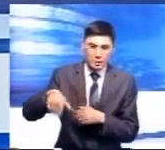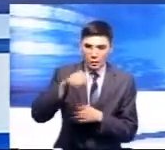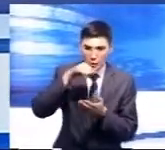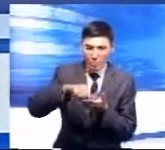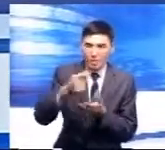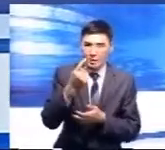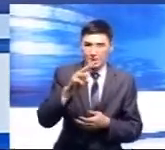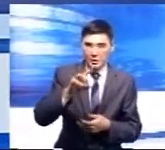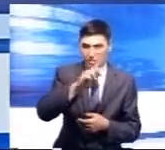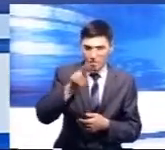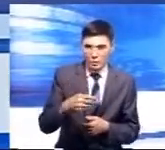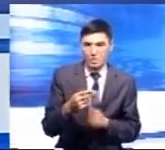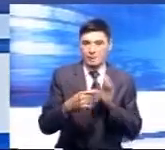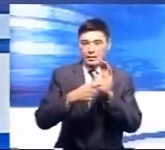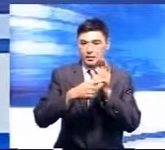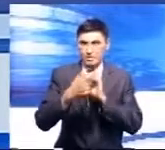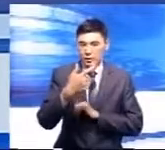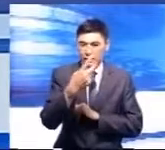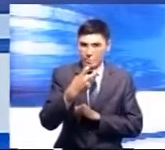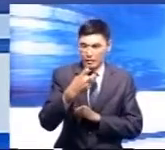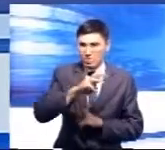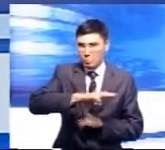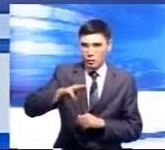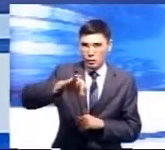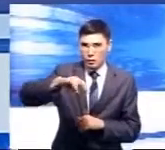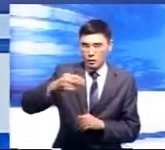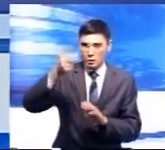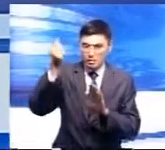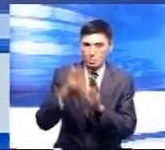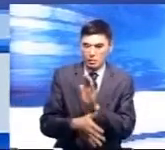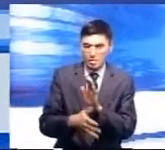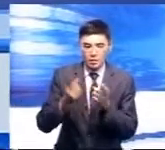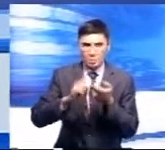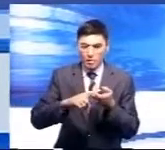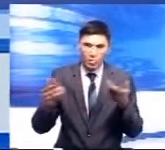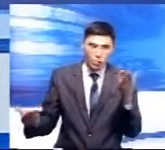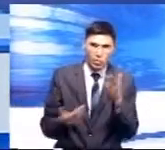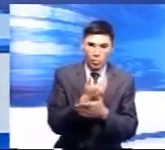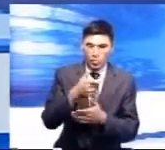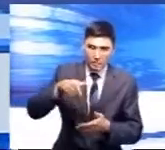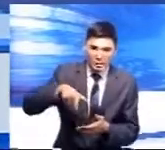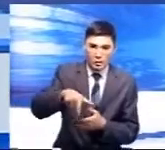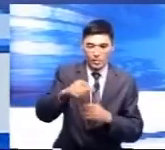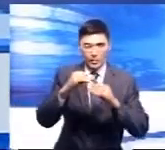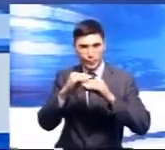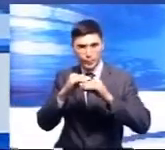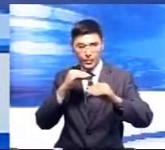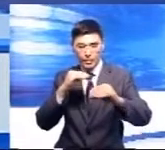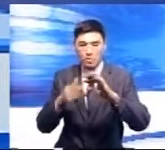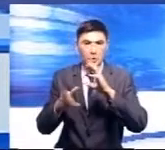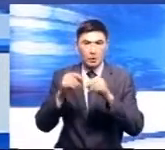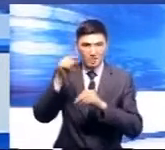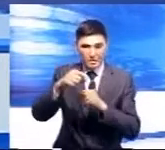выделены 1 200 000 000 тенге. Данные средства были направлены на обновление дорожного полотна магистральных улиц с оживленным